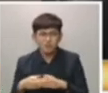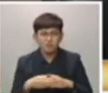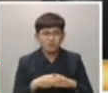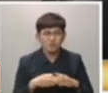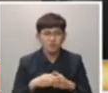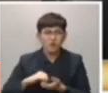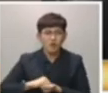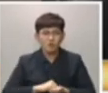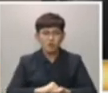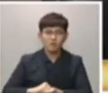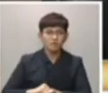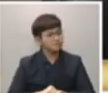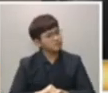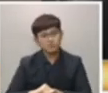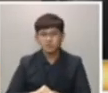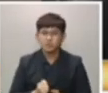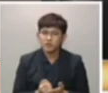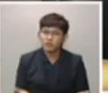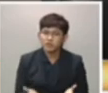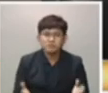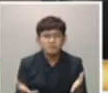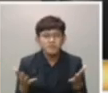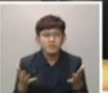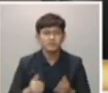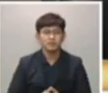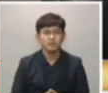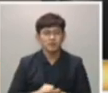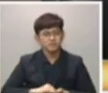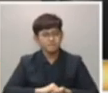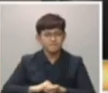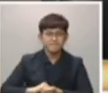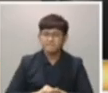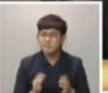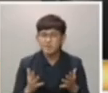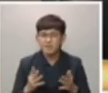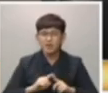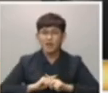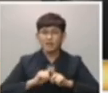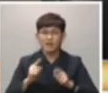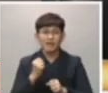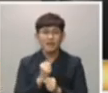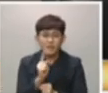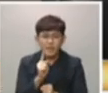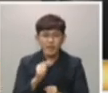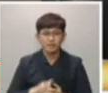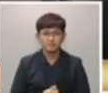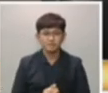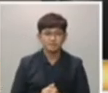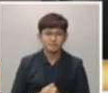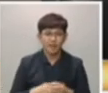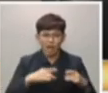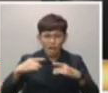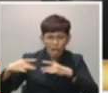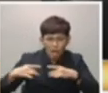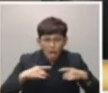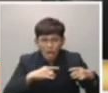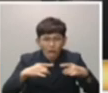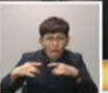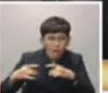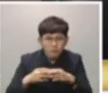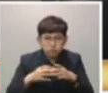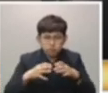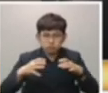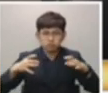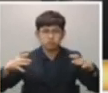มกันอย่างเป็นธรรมผาสุกและสามัคคีปองดองกันแต่กลับสร้างความขัดแย้งให้ขยายวงกว้าง